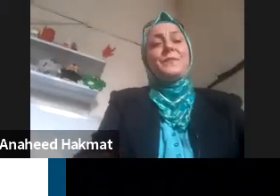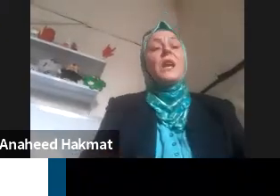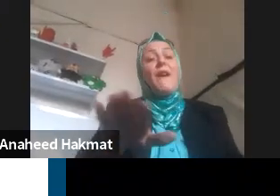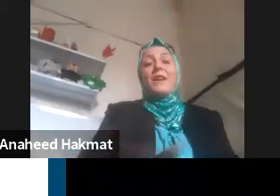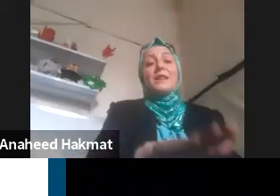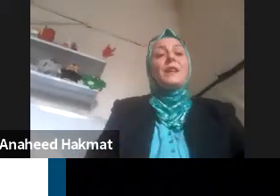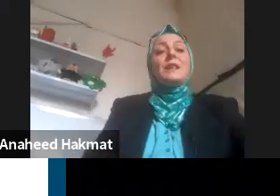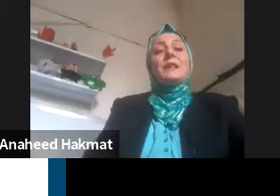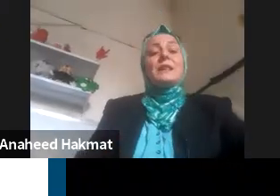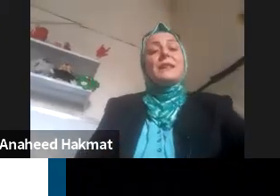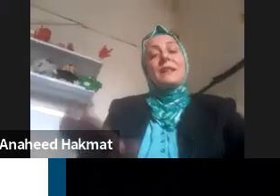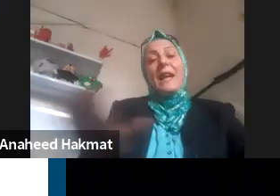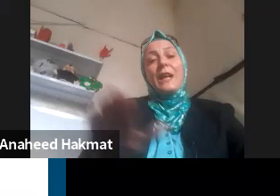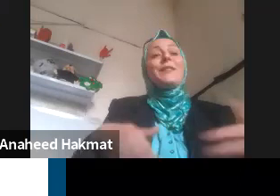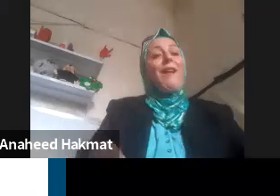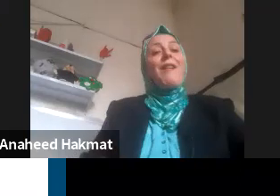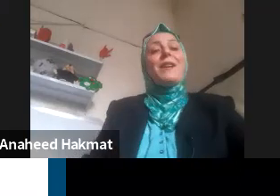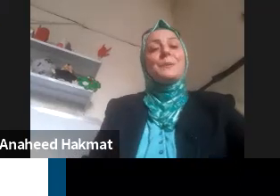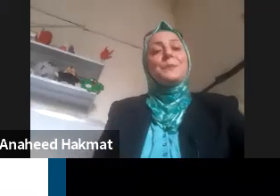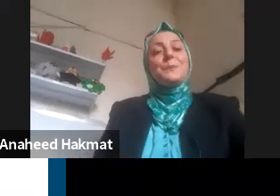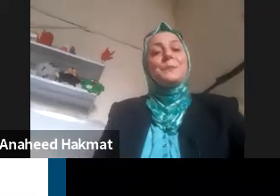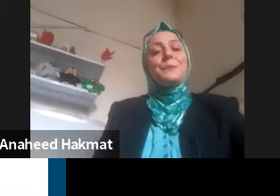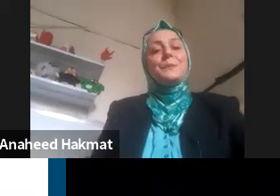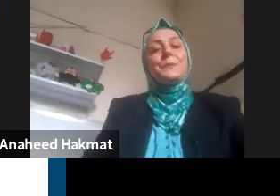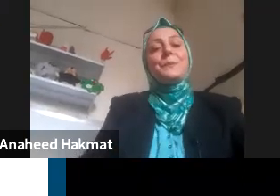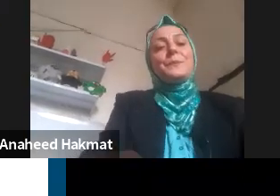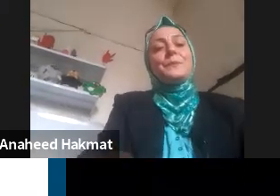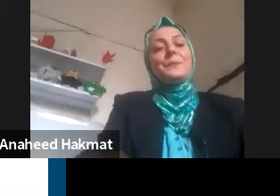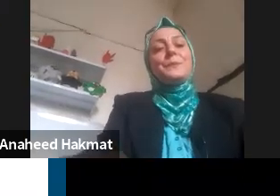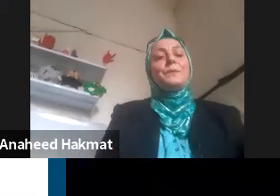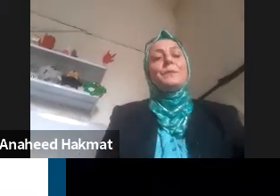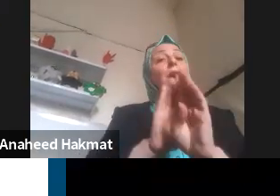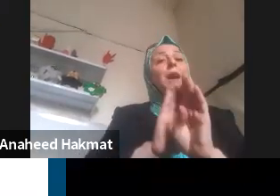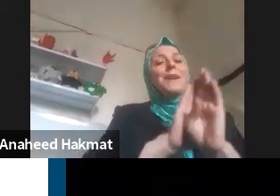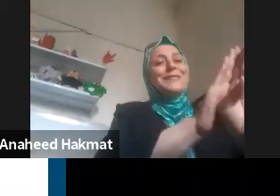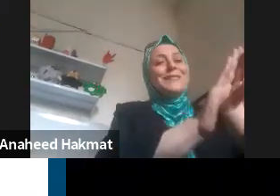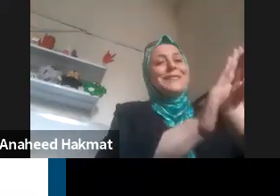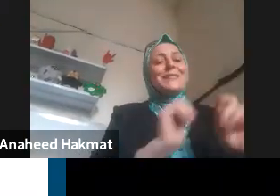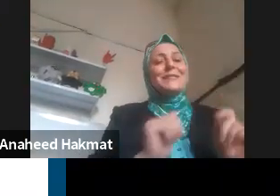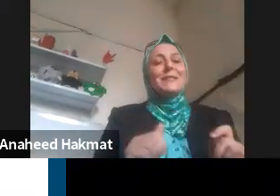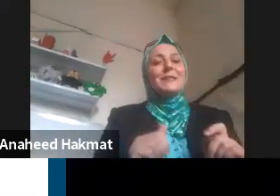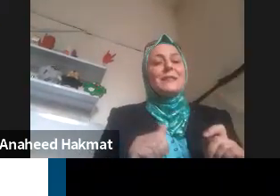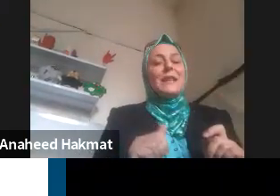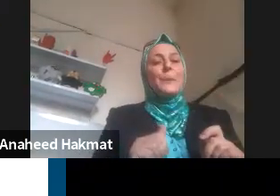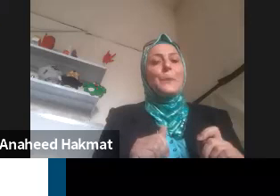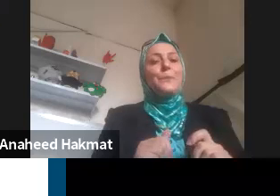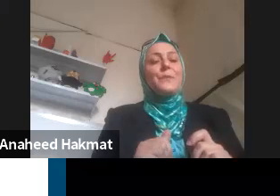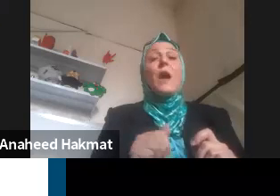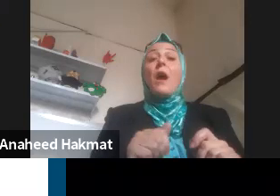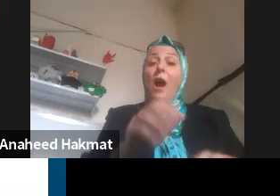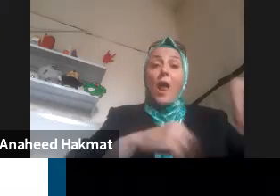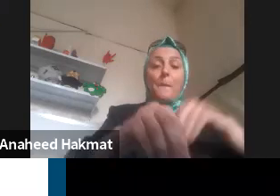عدم توفر خدمات الدعم اللازمة كإعادة التأهيل والعلاجات. بنتقل للحواجز اللي واجهوها